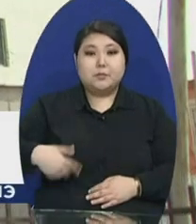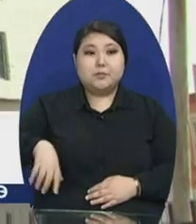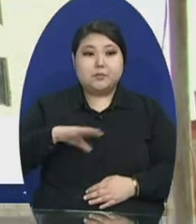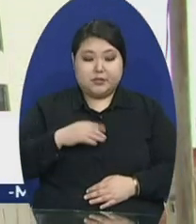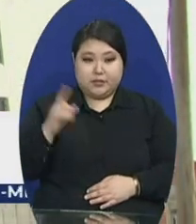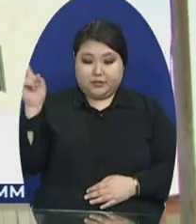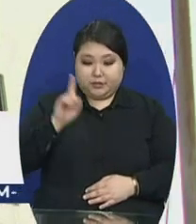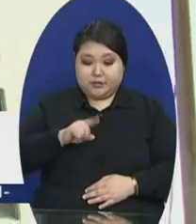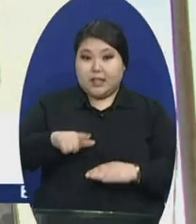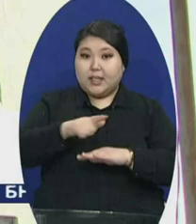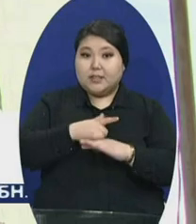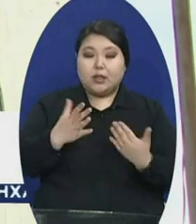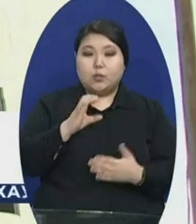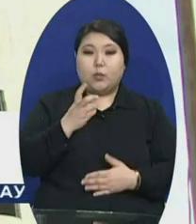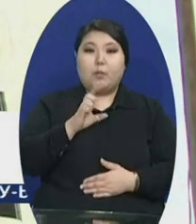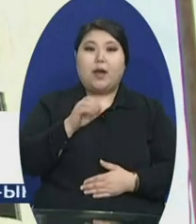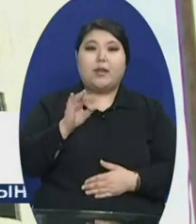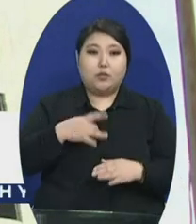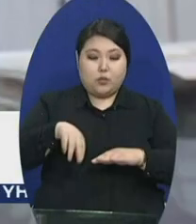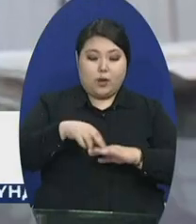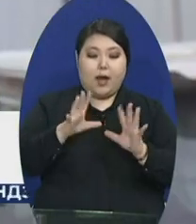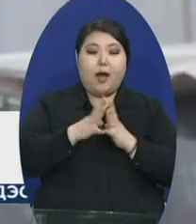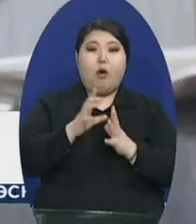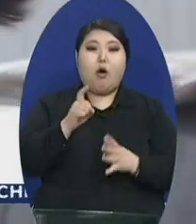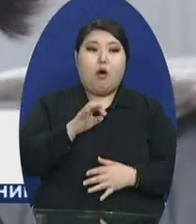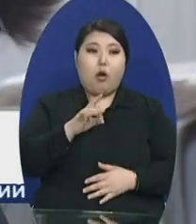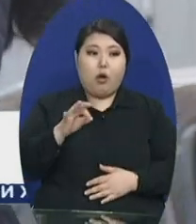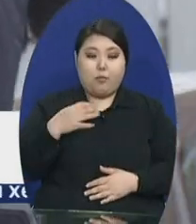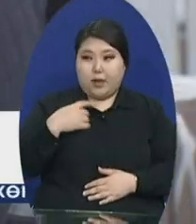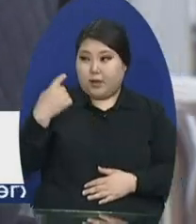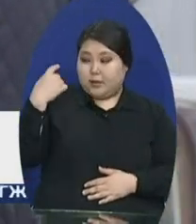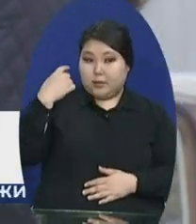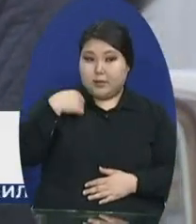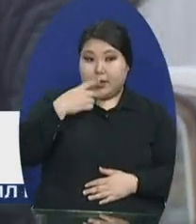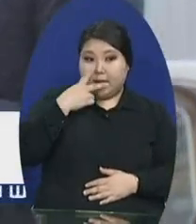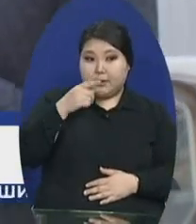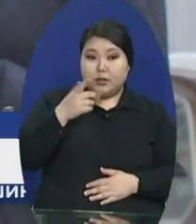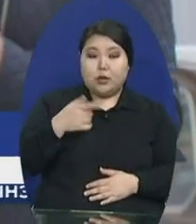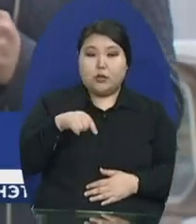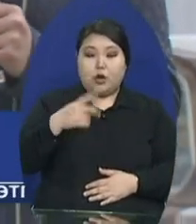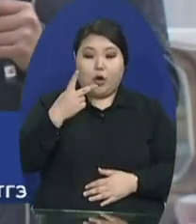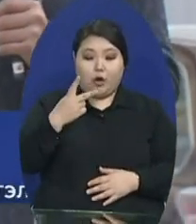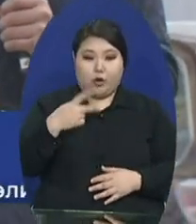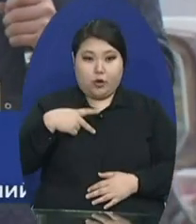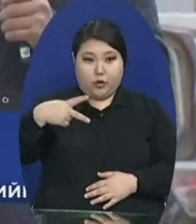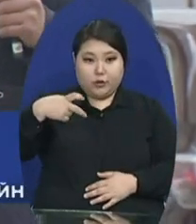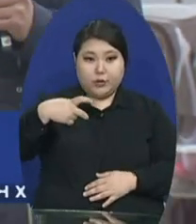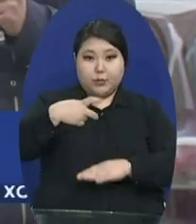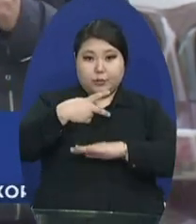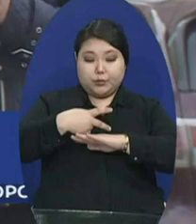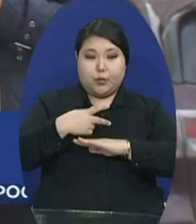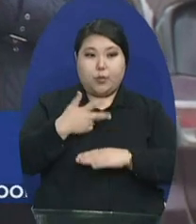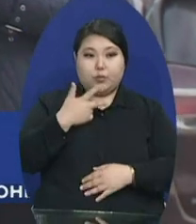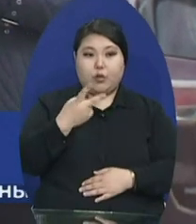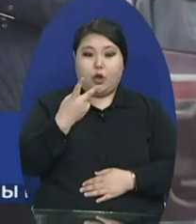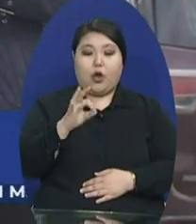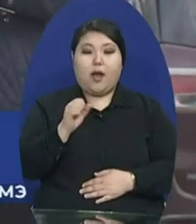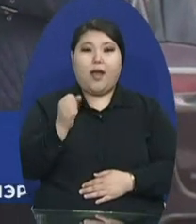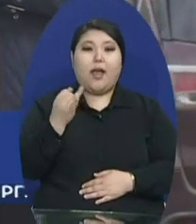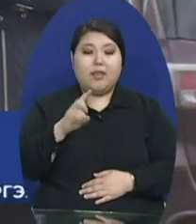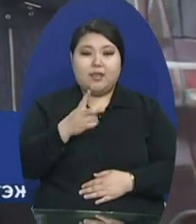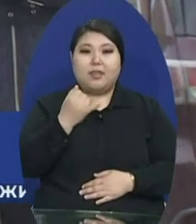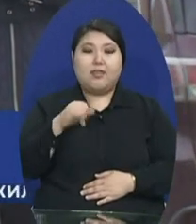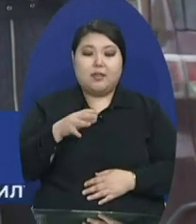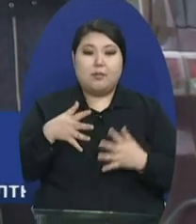Бидний ирсэн байгаа энэ газ Сүхбаатар дүүргийн 10 дугаар хороо миний арт харагдаж байгаа энэ хоёр давхар 320 айлын нэг